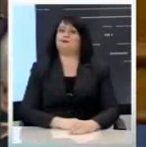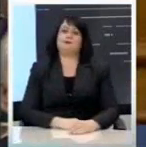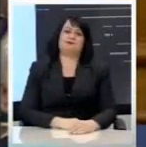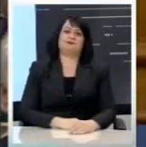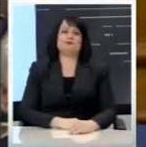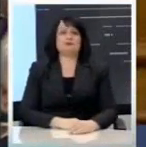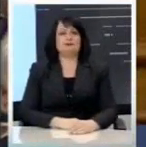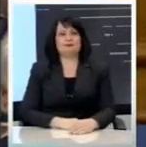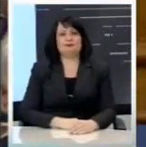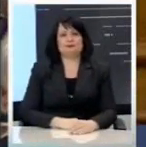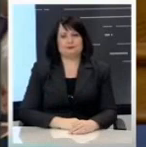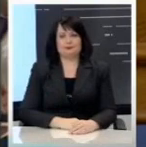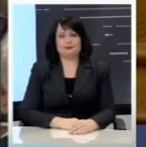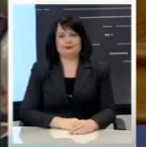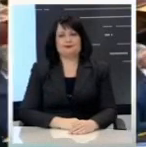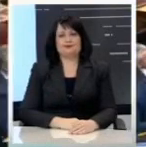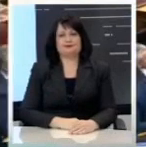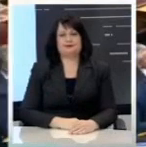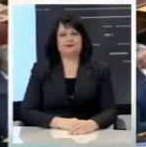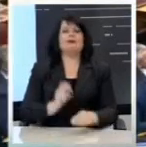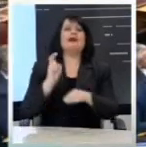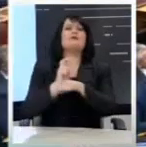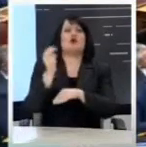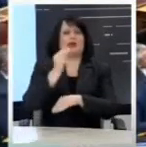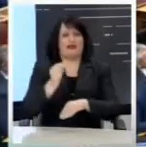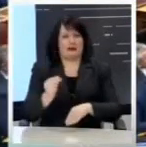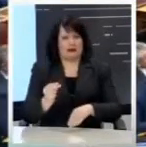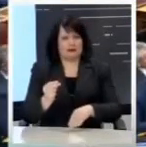Έρχομαι και στα υπόλοιπα.